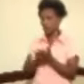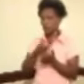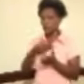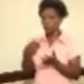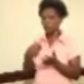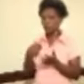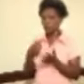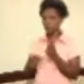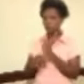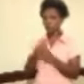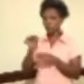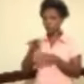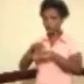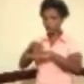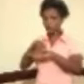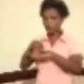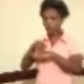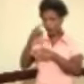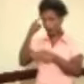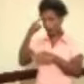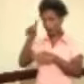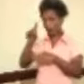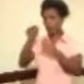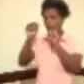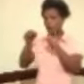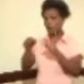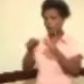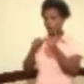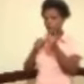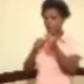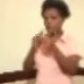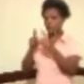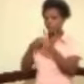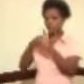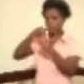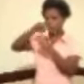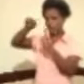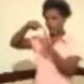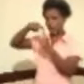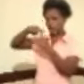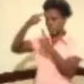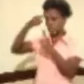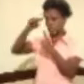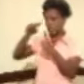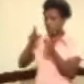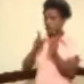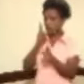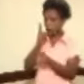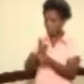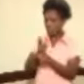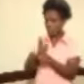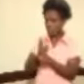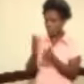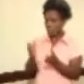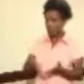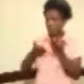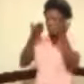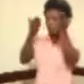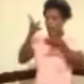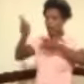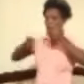puisque mon Yoteka est installé, il est déjà établi, c'est venir avec un projet qui est fiable, côté que nous présenter à la population